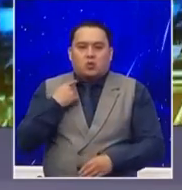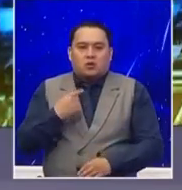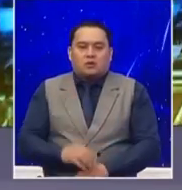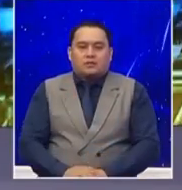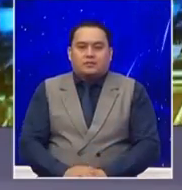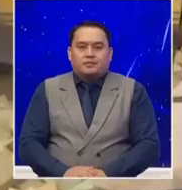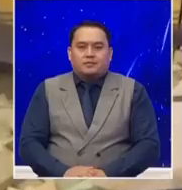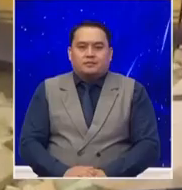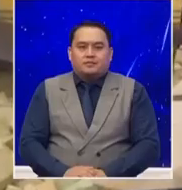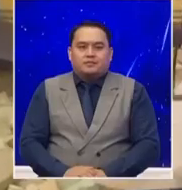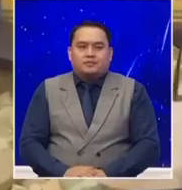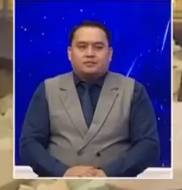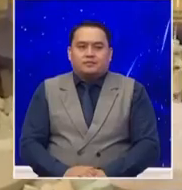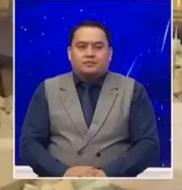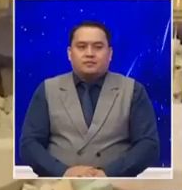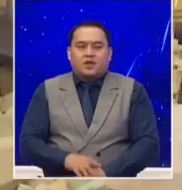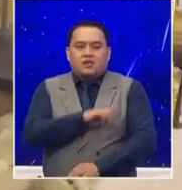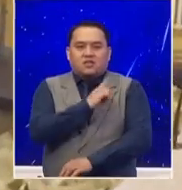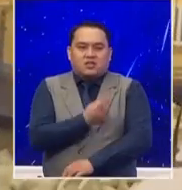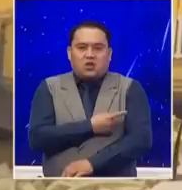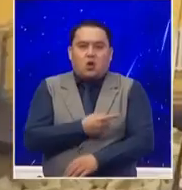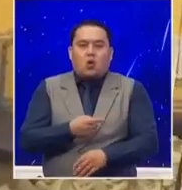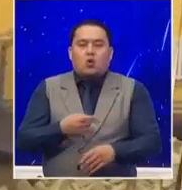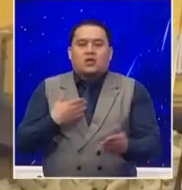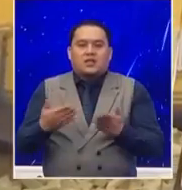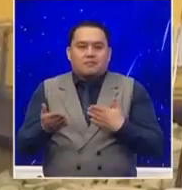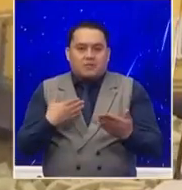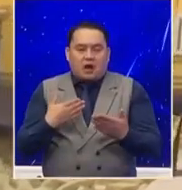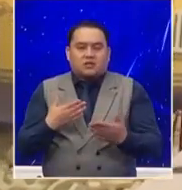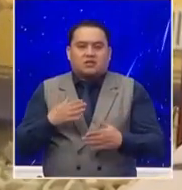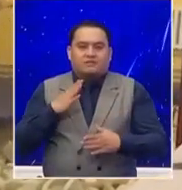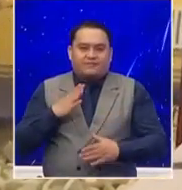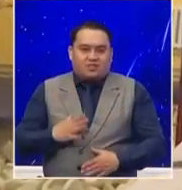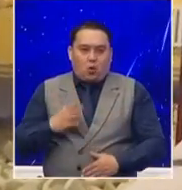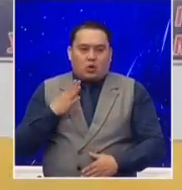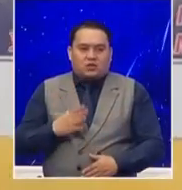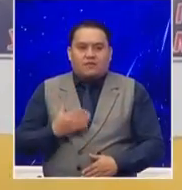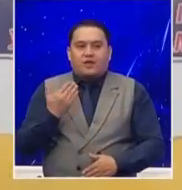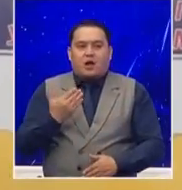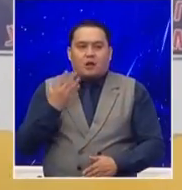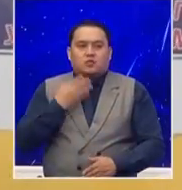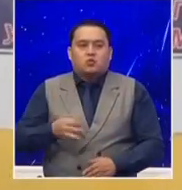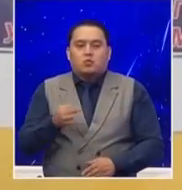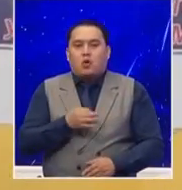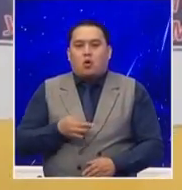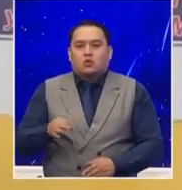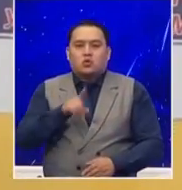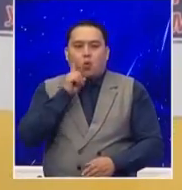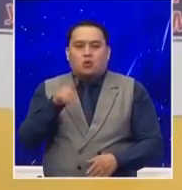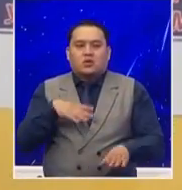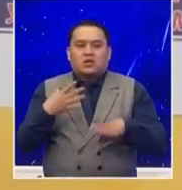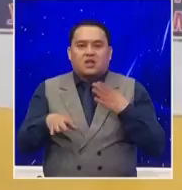центре. Сила, гибкость и выносливость – это то, что необходимо каждому гимнасту. Юные житосусские спортсмены на